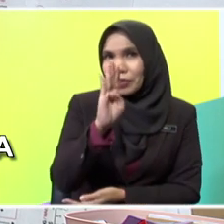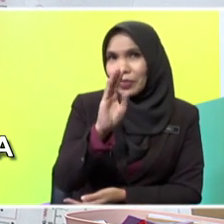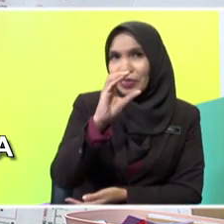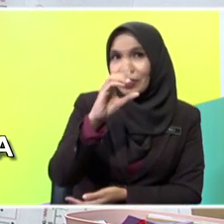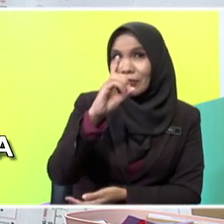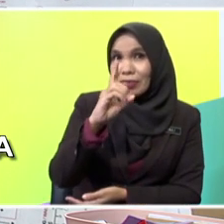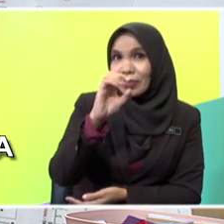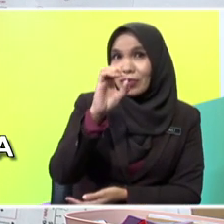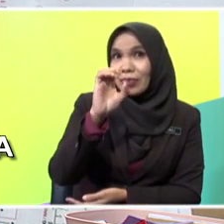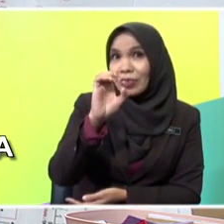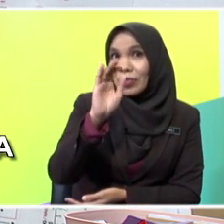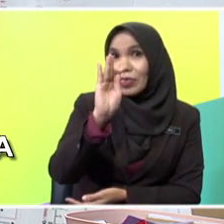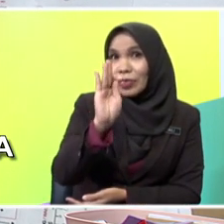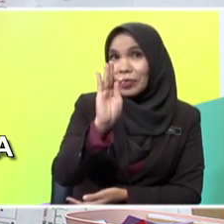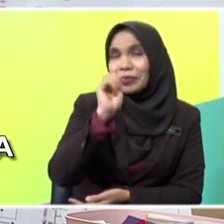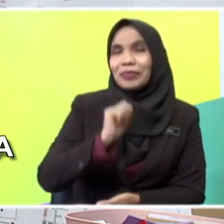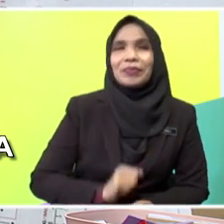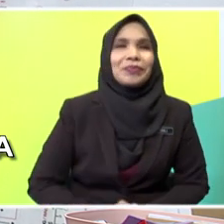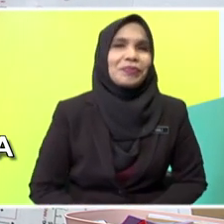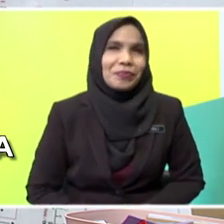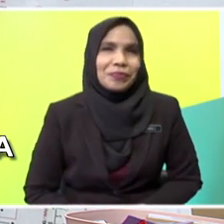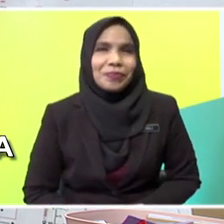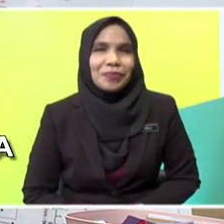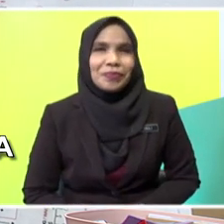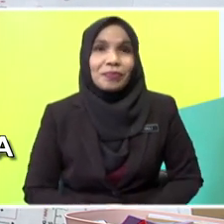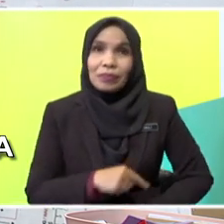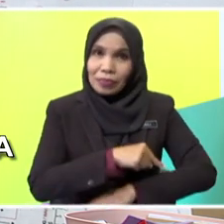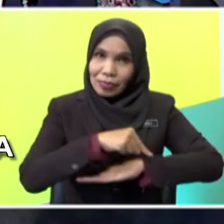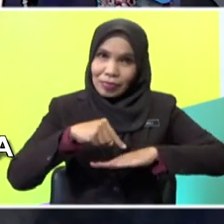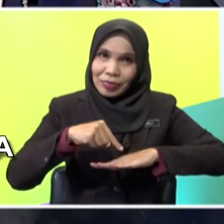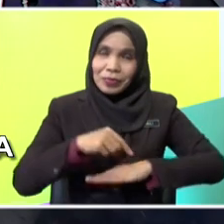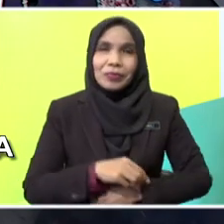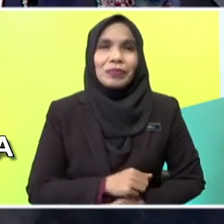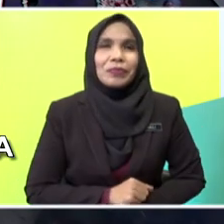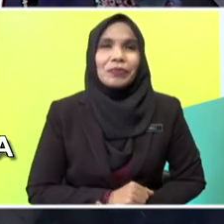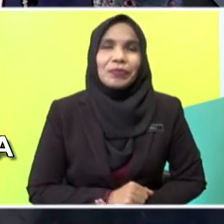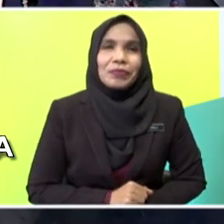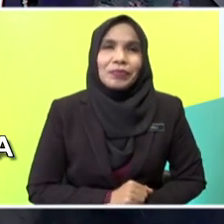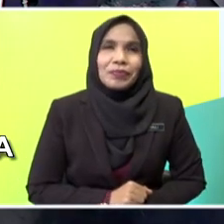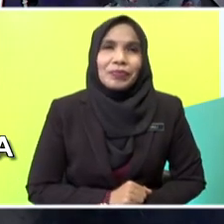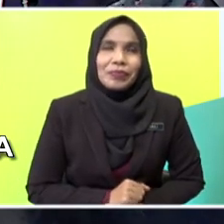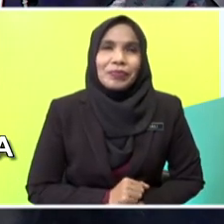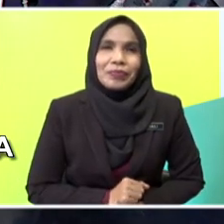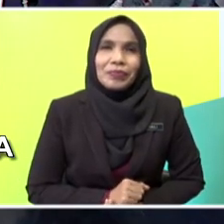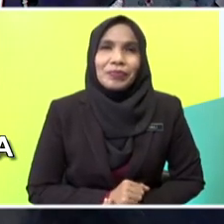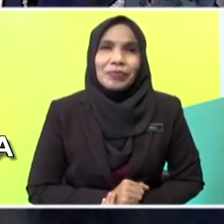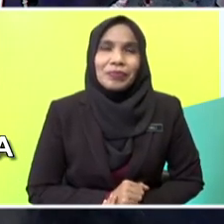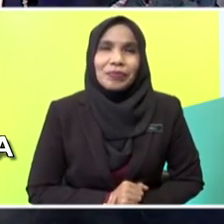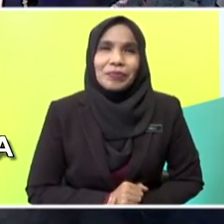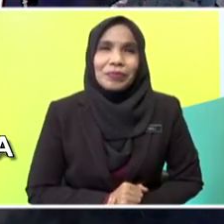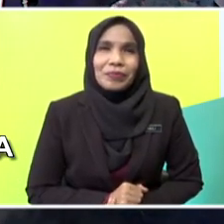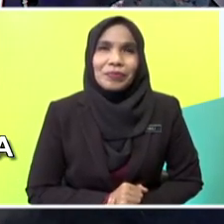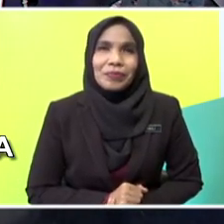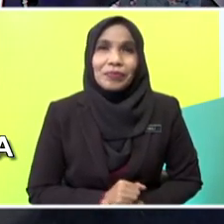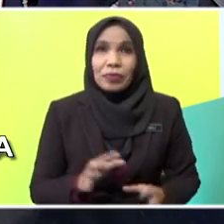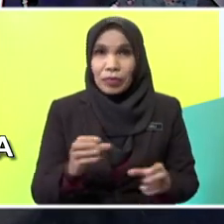sekarang. Kejap eh cikgu, okay. Nervous lah pula. Okey, garis ya. Okey, okay, baik. Betul. Ini F. Okay. Dapat